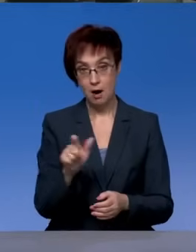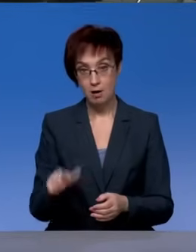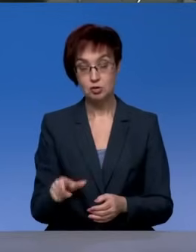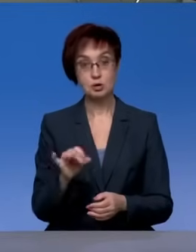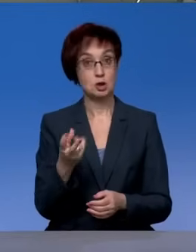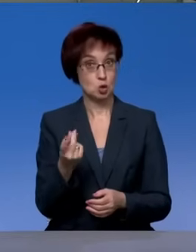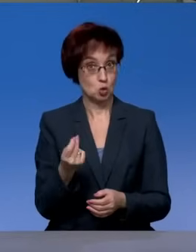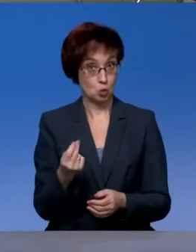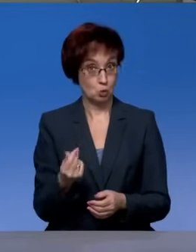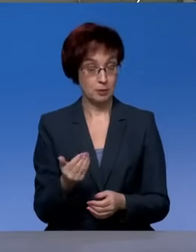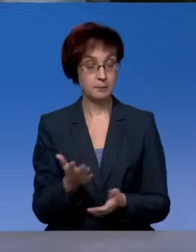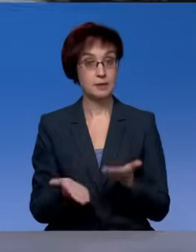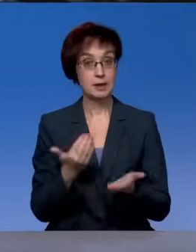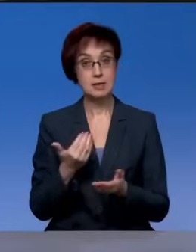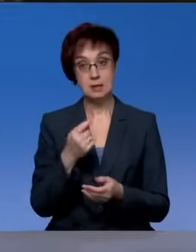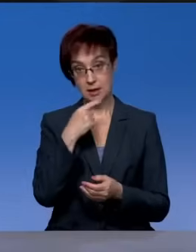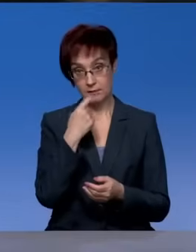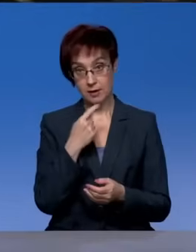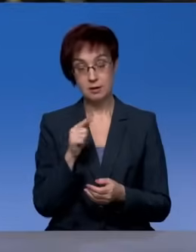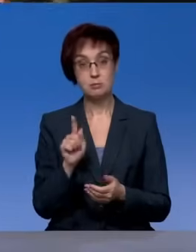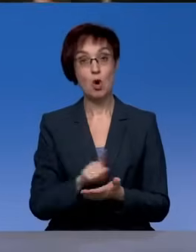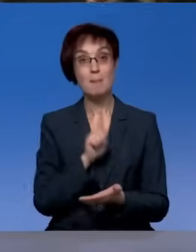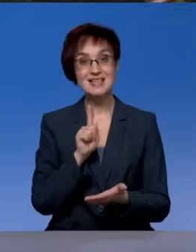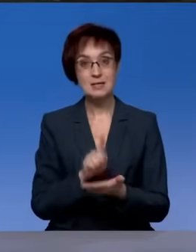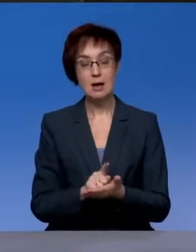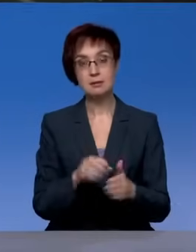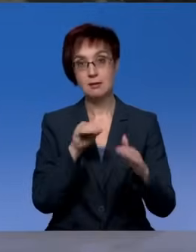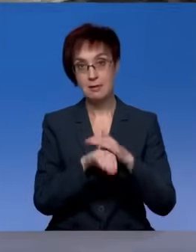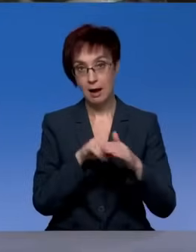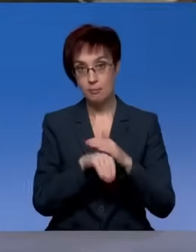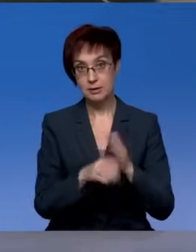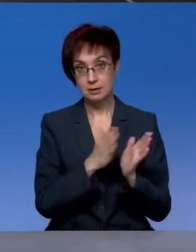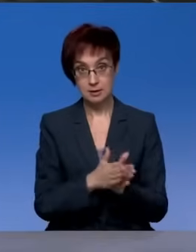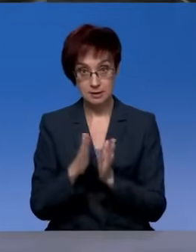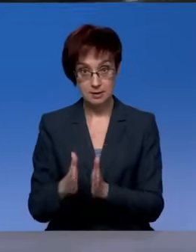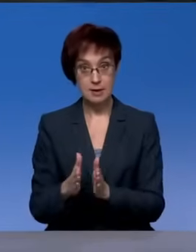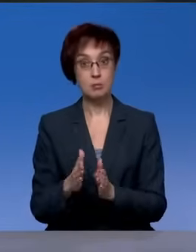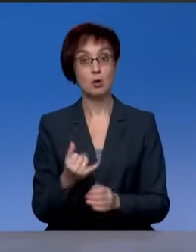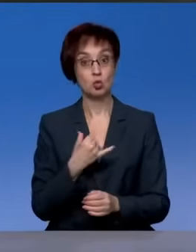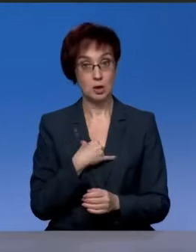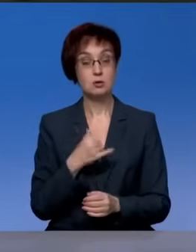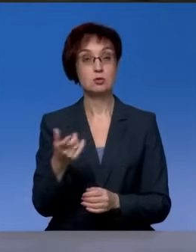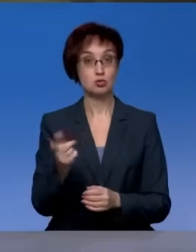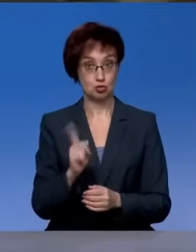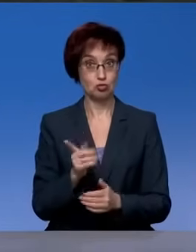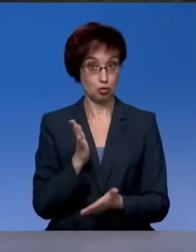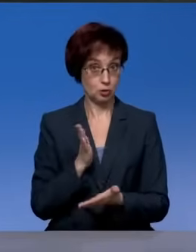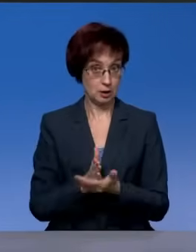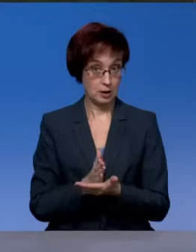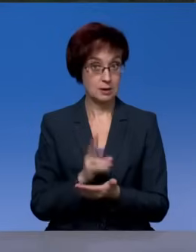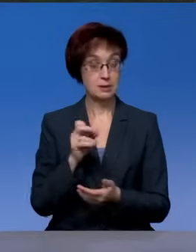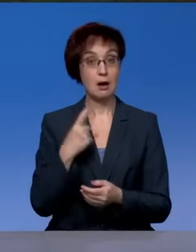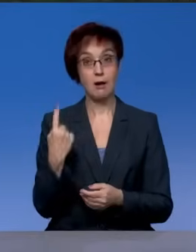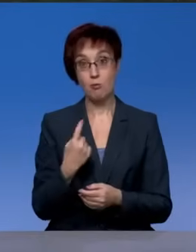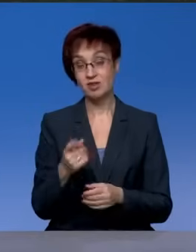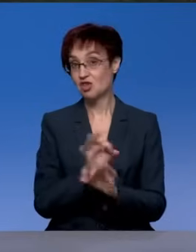систем, если говорить про обязательные накопительные системы. То есть, несмотря ни на что, у нас все-таки что-то сформировано, как обычно, не идеально,